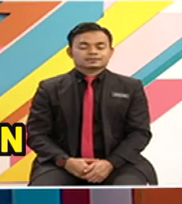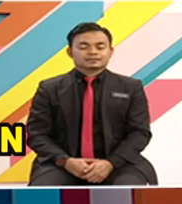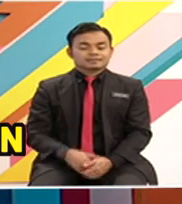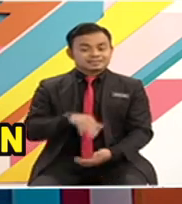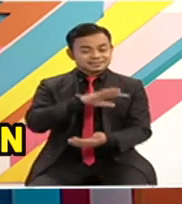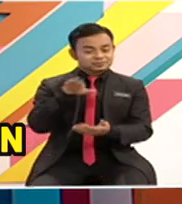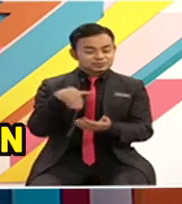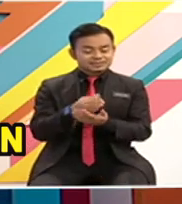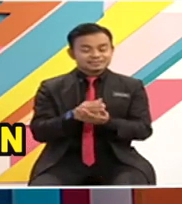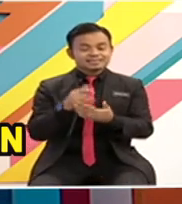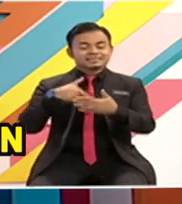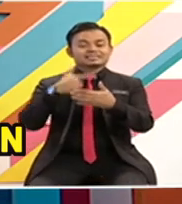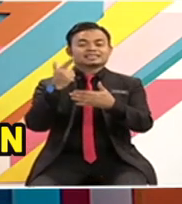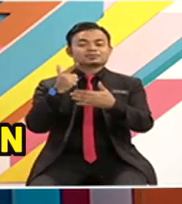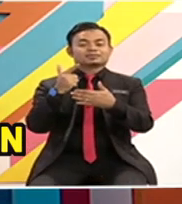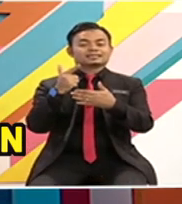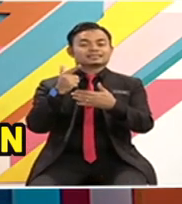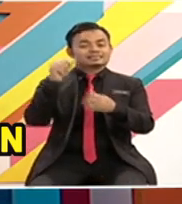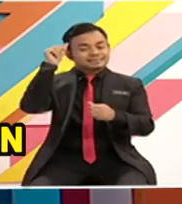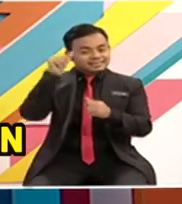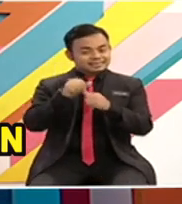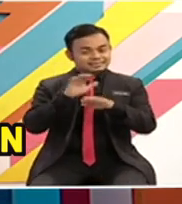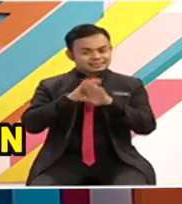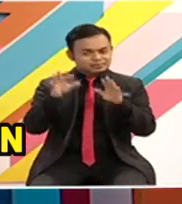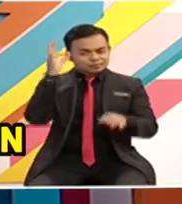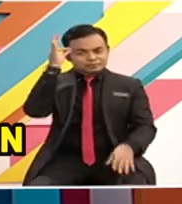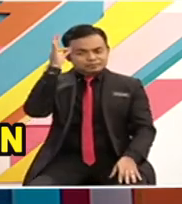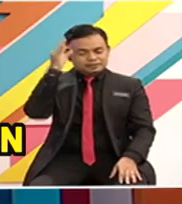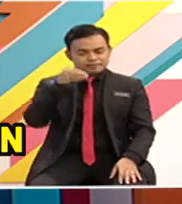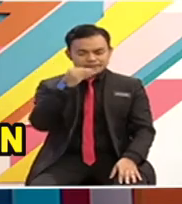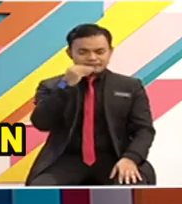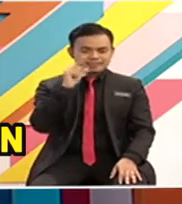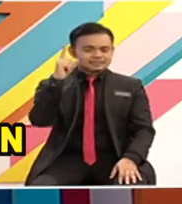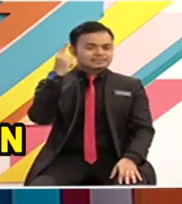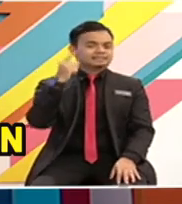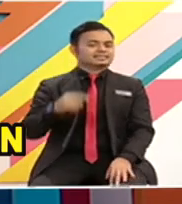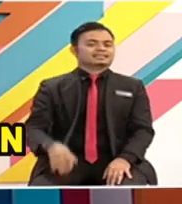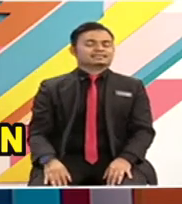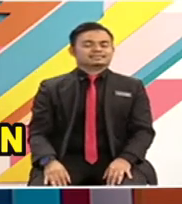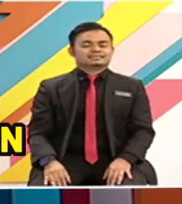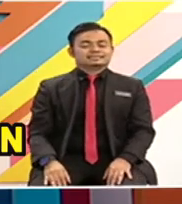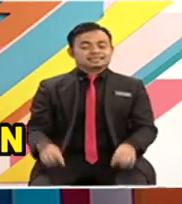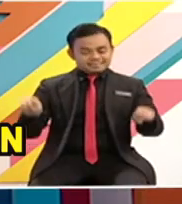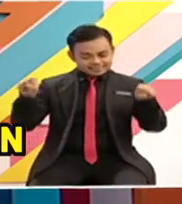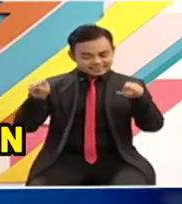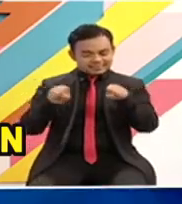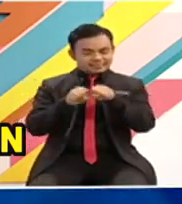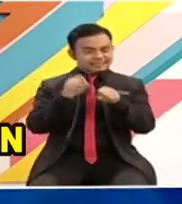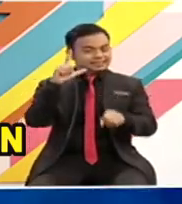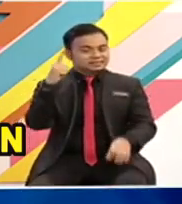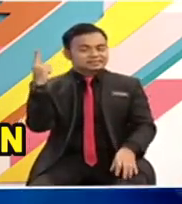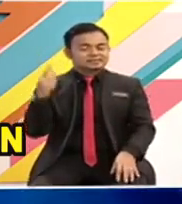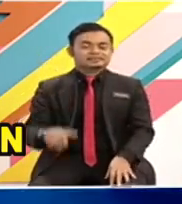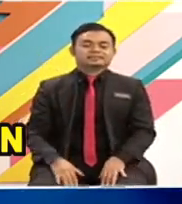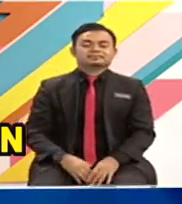makanan ya ini sebenarnya senih kita kena pandai menggayakan lah supaya corak tuh ada munculnya coraknya